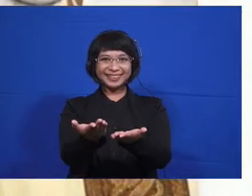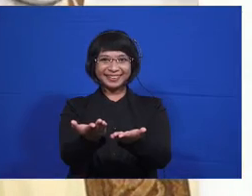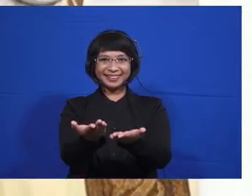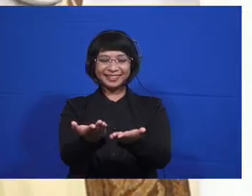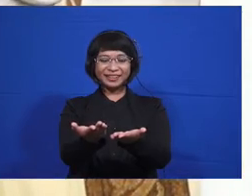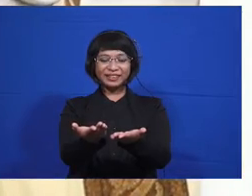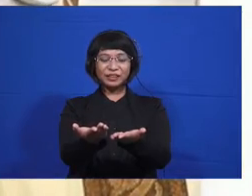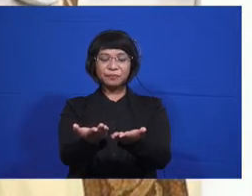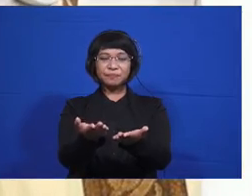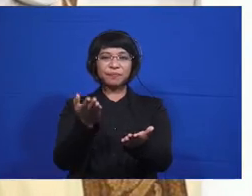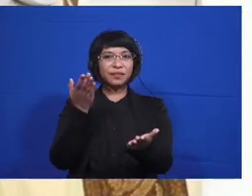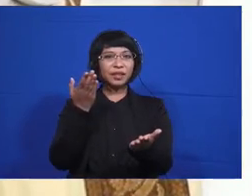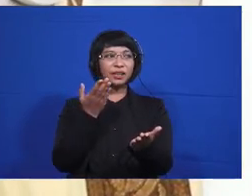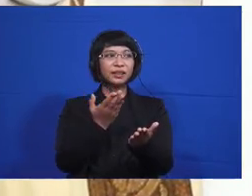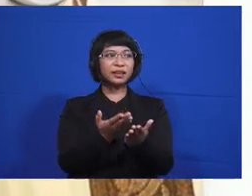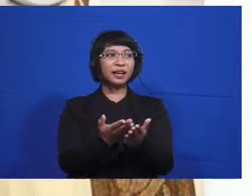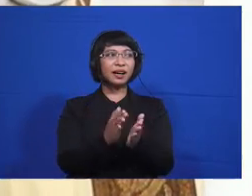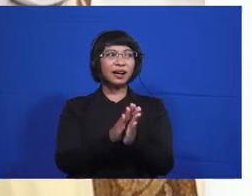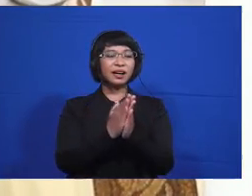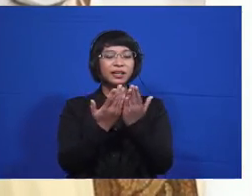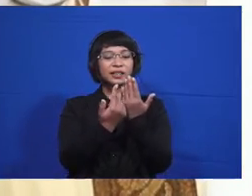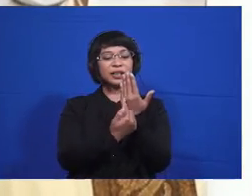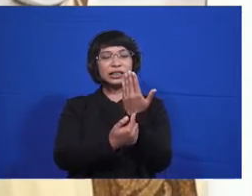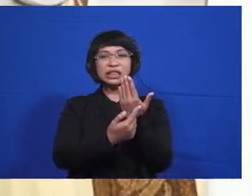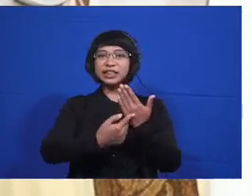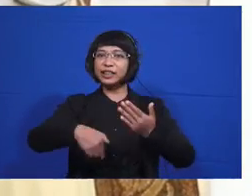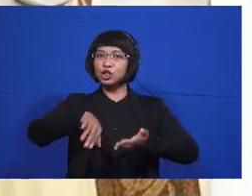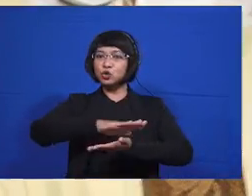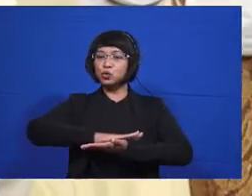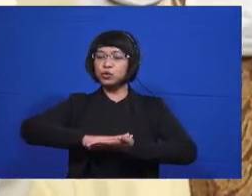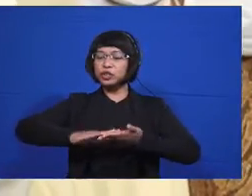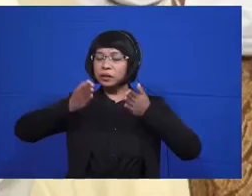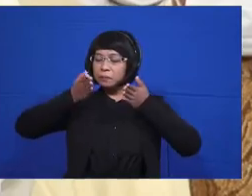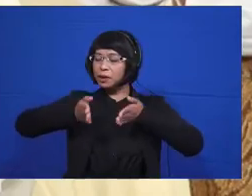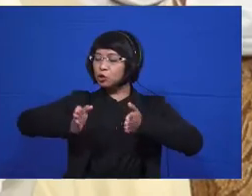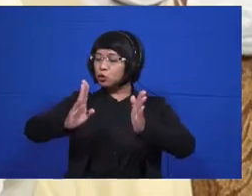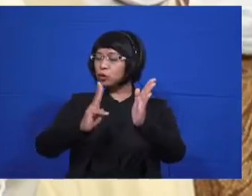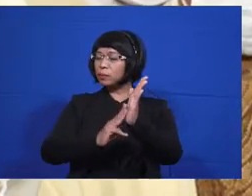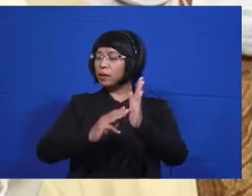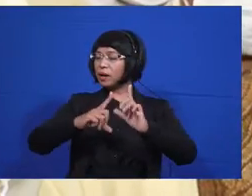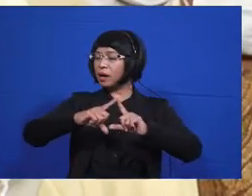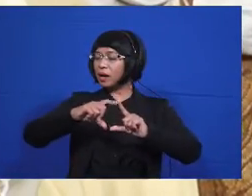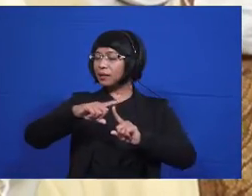bersamamu. Inilah Injil suci menurut